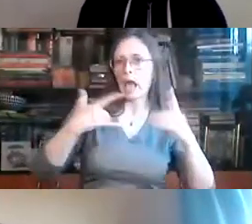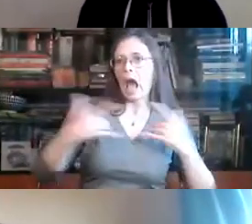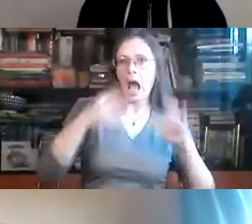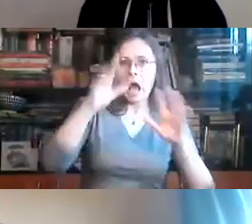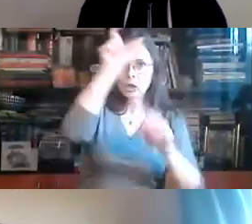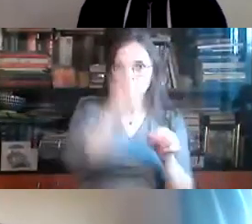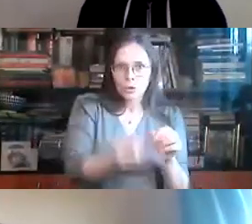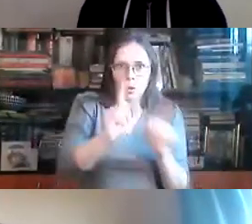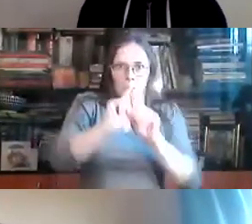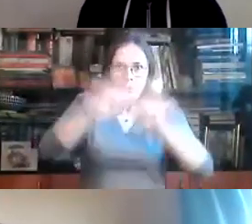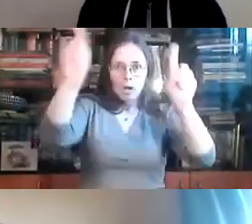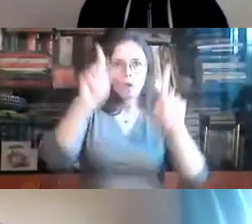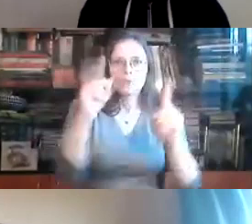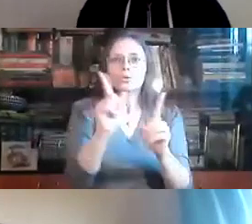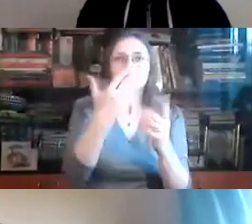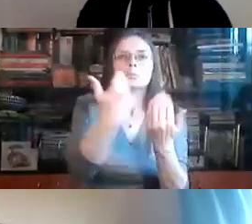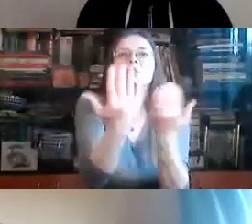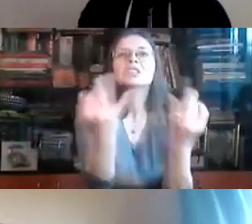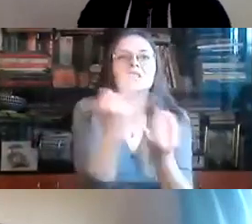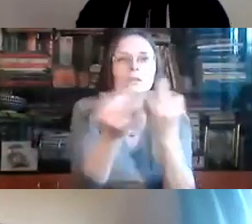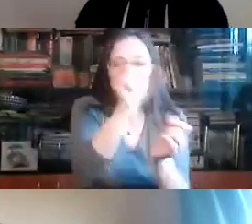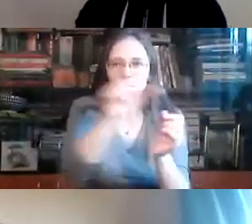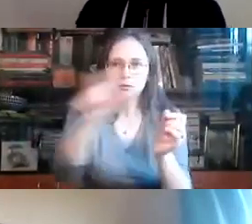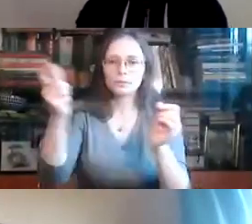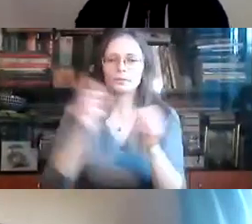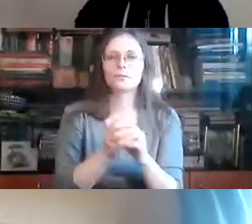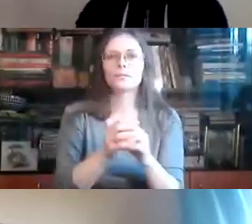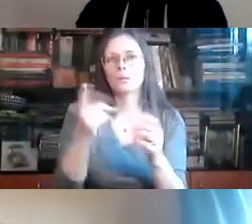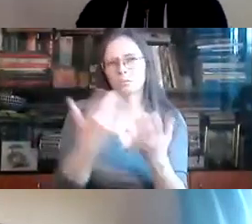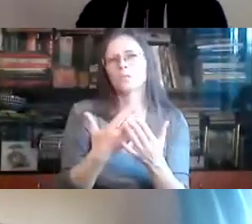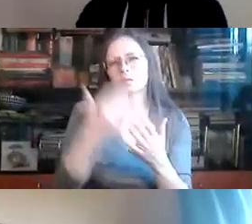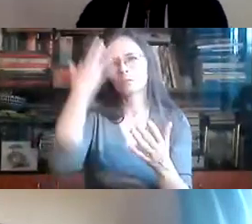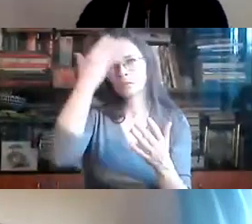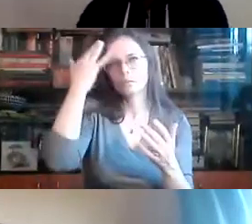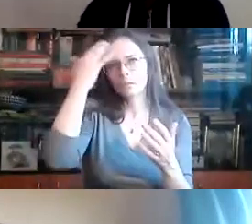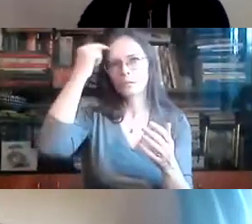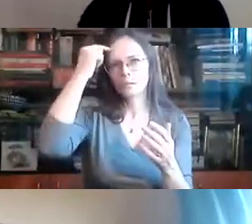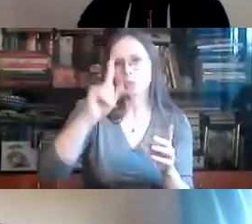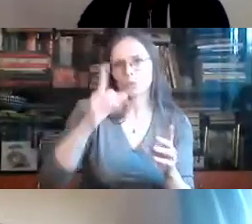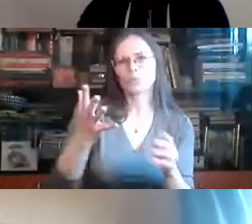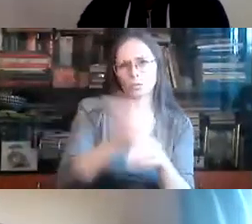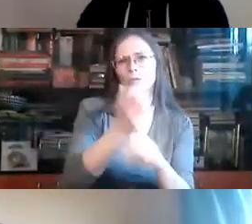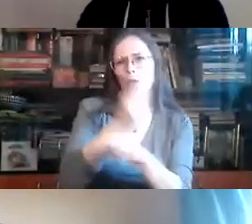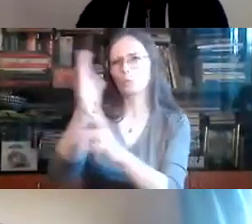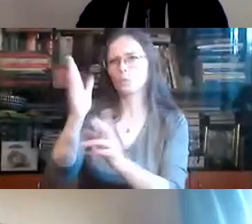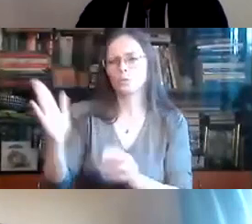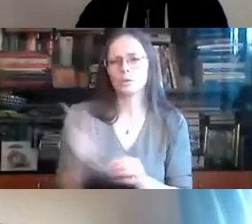катарсисе, который возникает в современном человеке, мне кажется, это уже не возникнет. И вот как